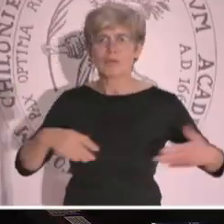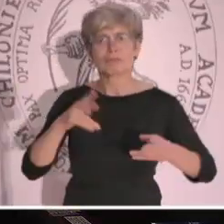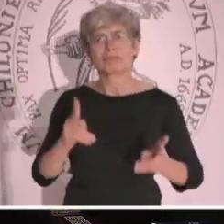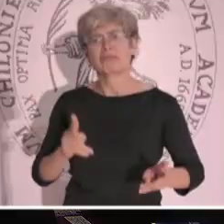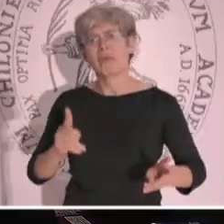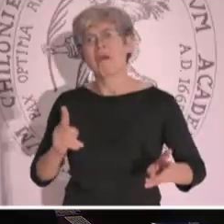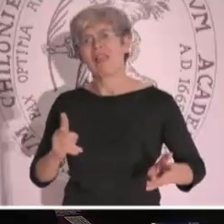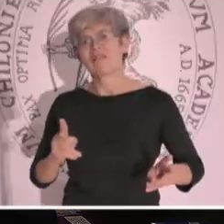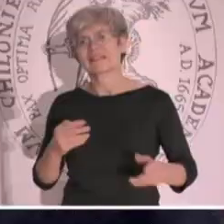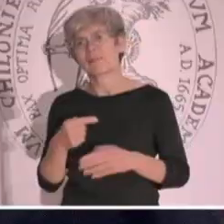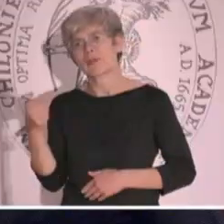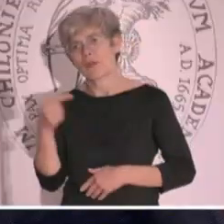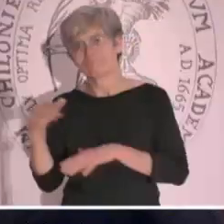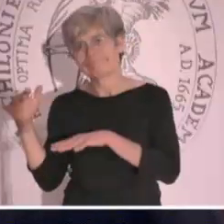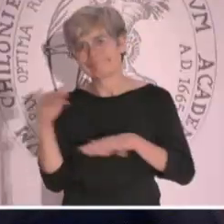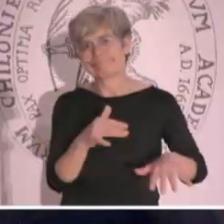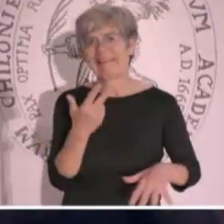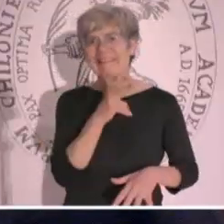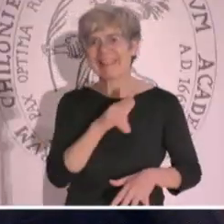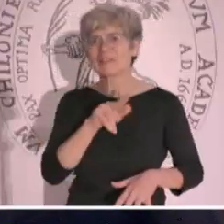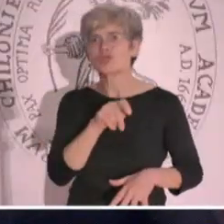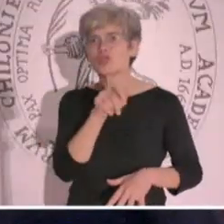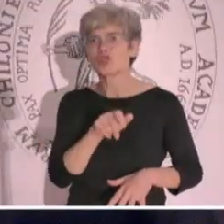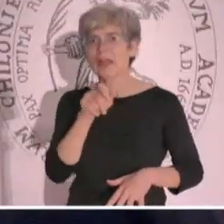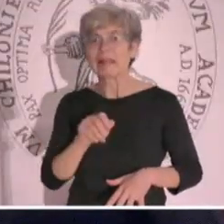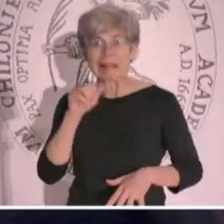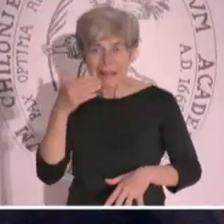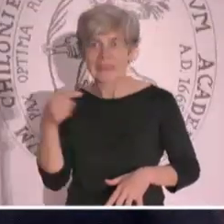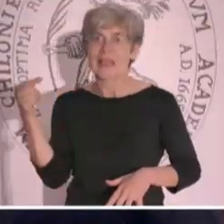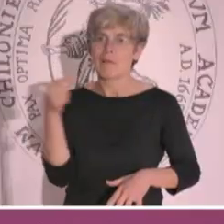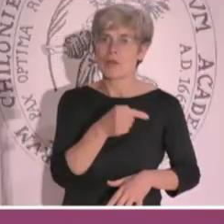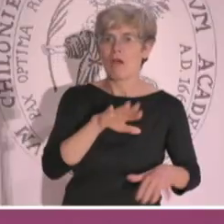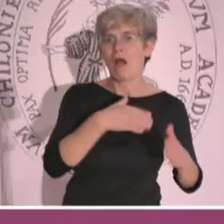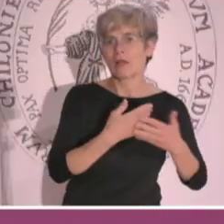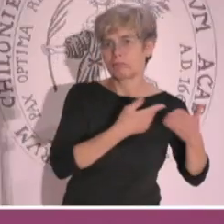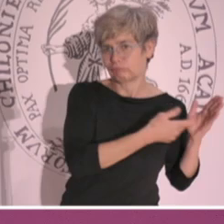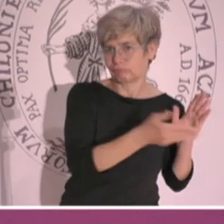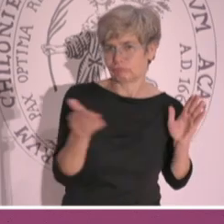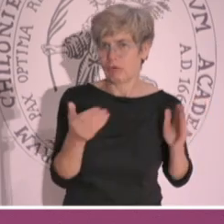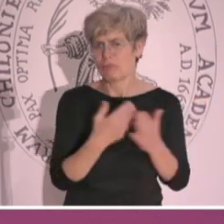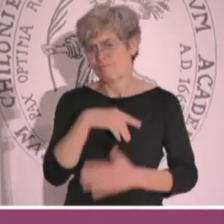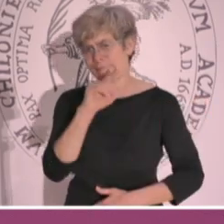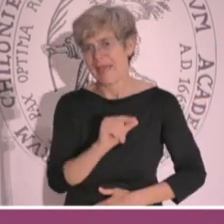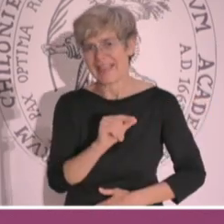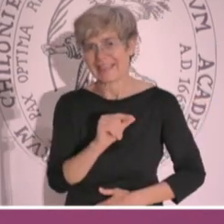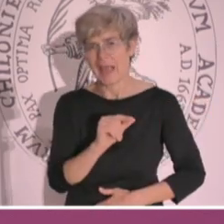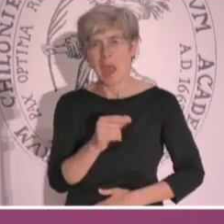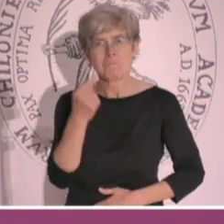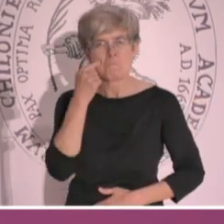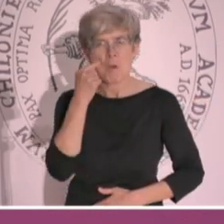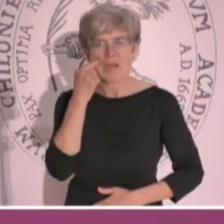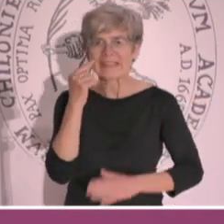ca. 3.000 Studierende täglich und nutzen das abwechslungsreiche und leckere Angebot für den kleinen Geldbeutel. Im Moment gilt